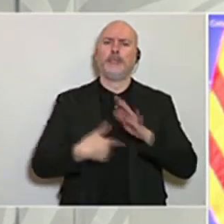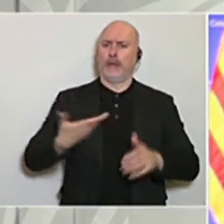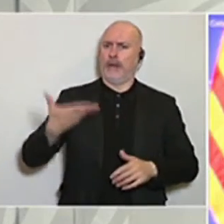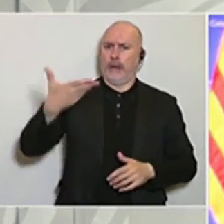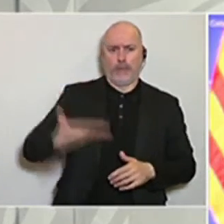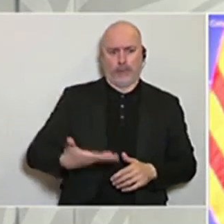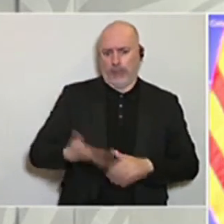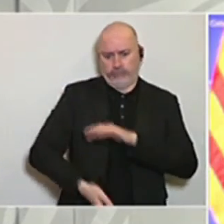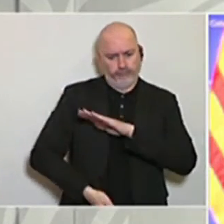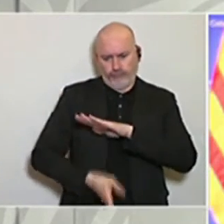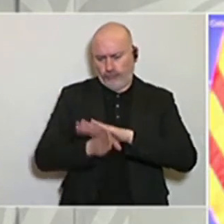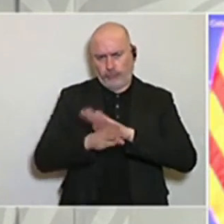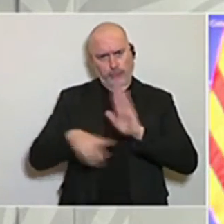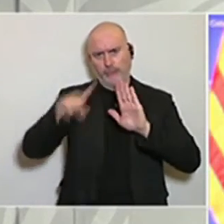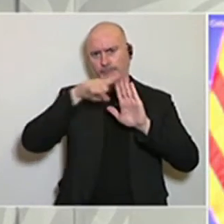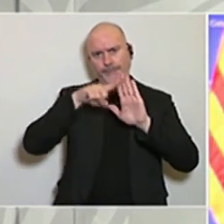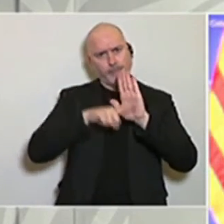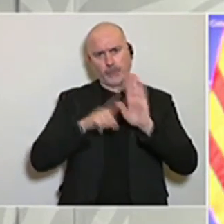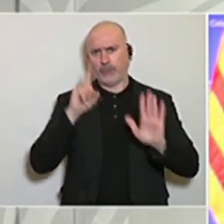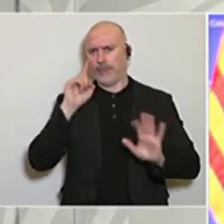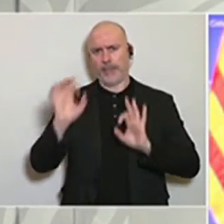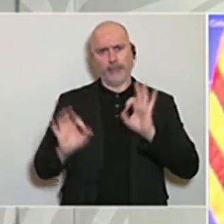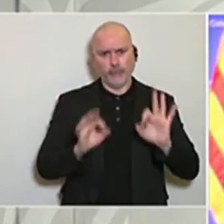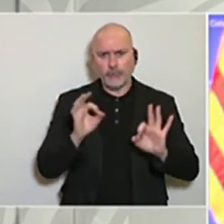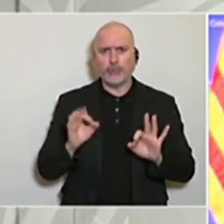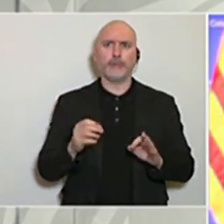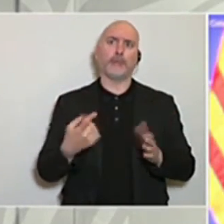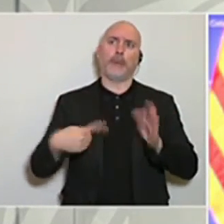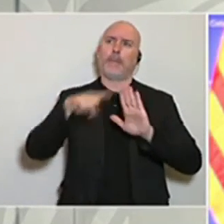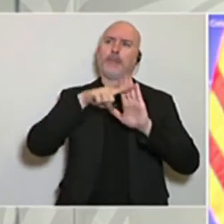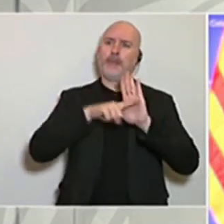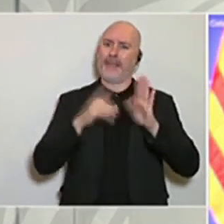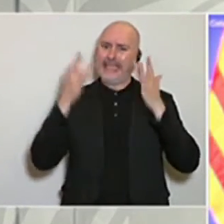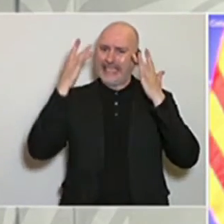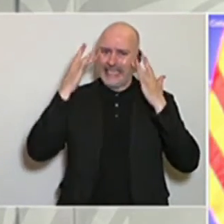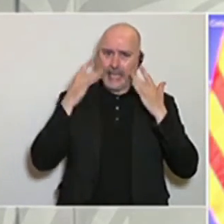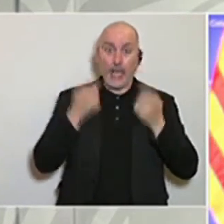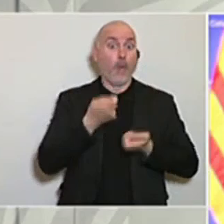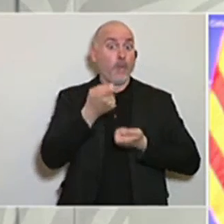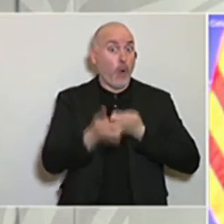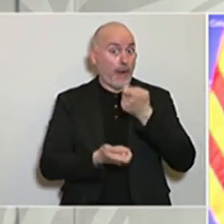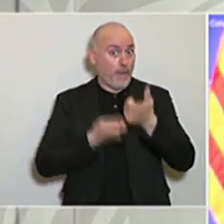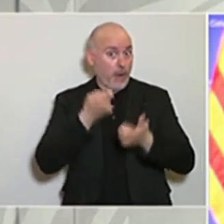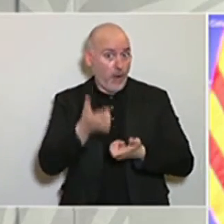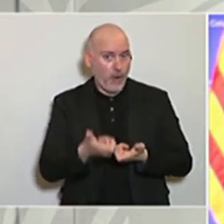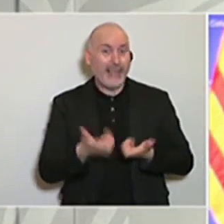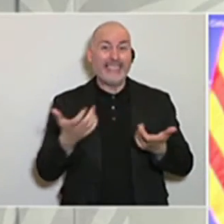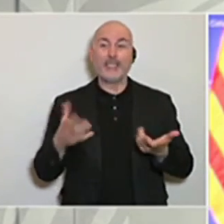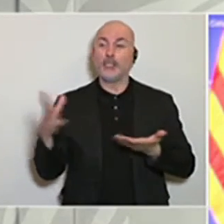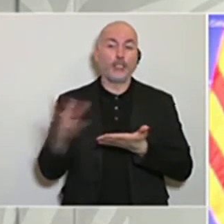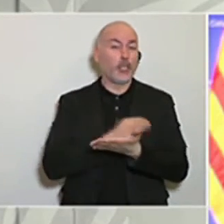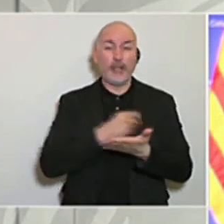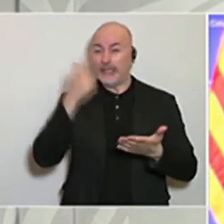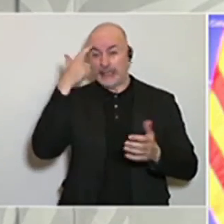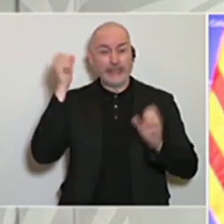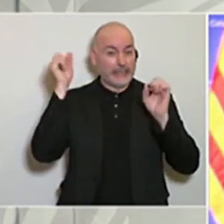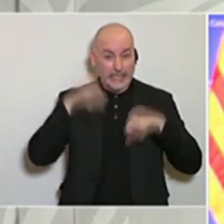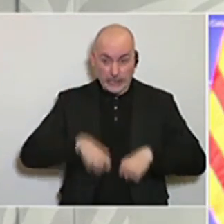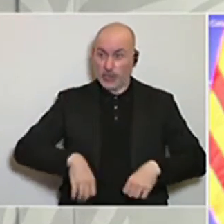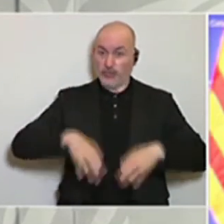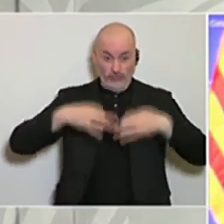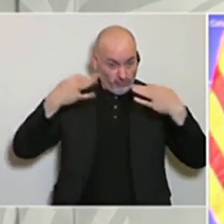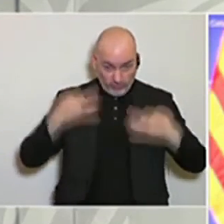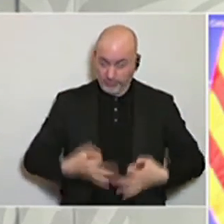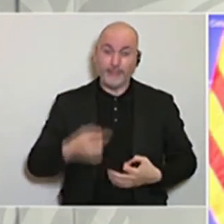seguim amb aquestes mesures de precaució, que seguim amb aquestes mesures d'higiene i que anem a poc i que totes aquelles decisions que es prenguin es